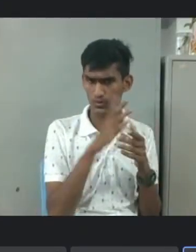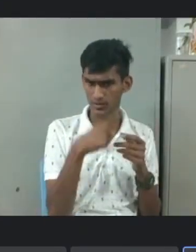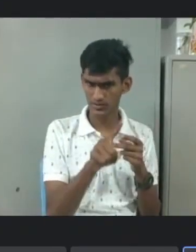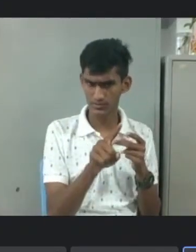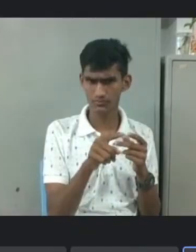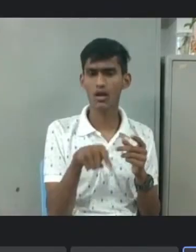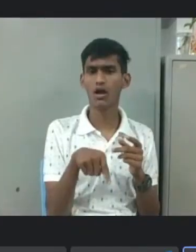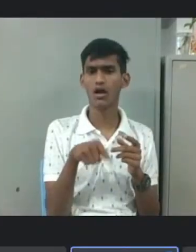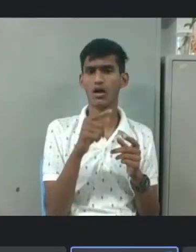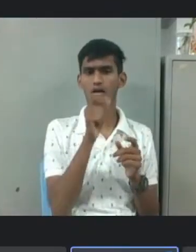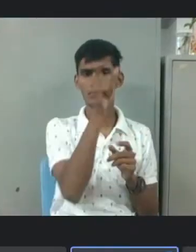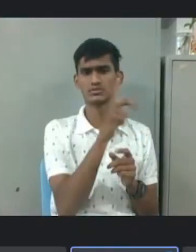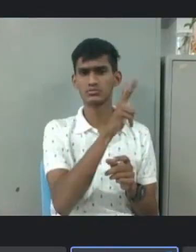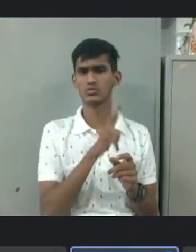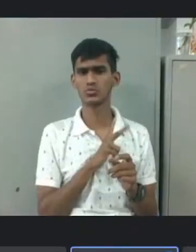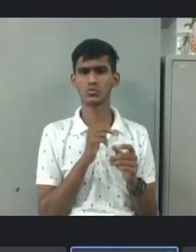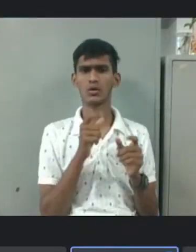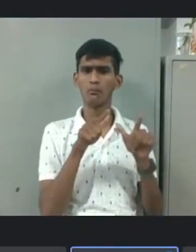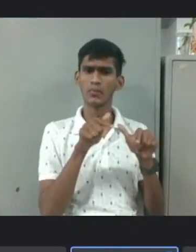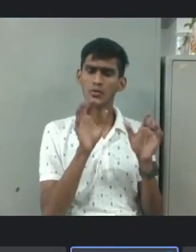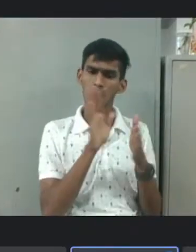എന്നാണ് പറഞ്ഞത്. ശരി ശരി.